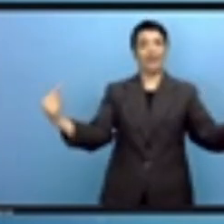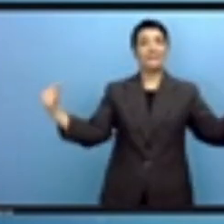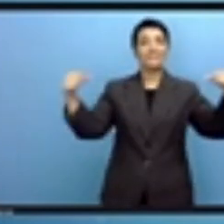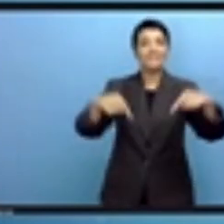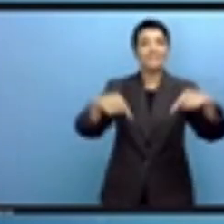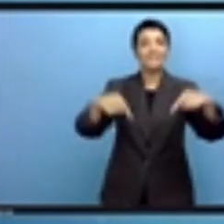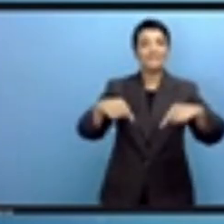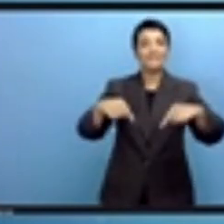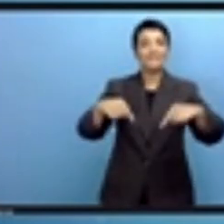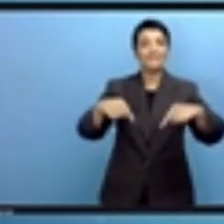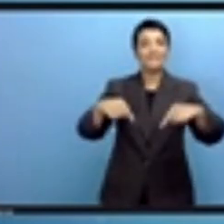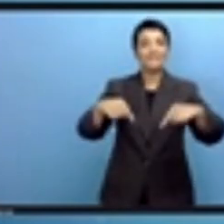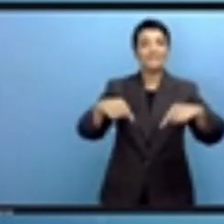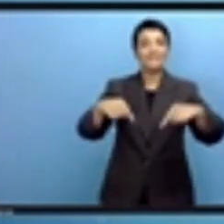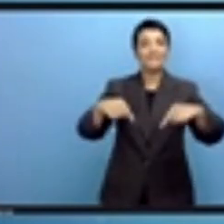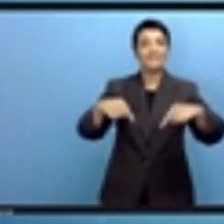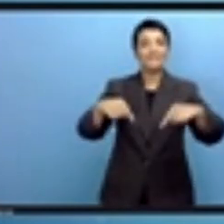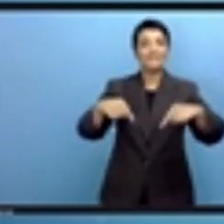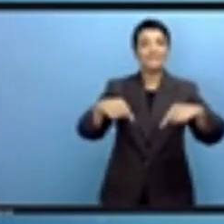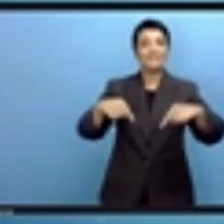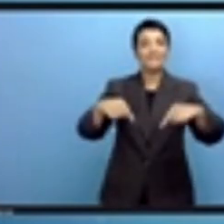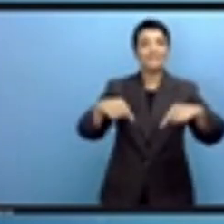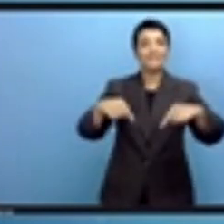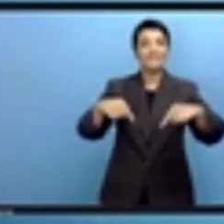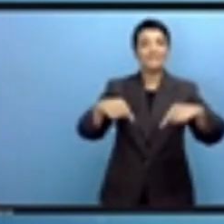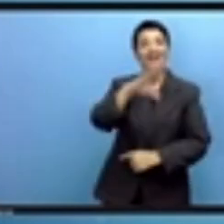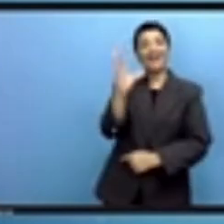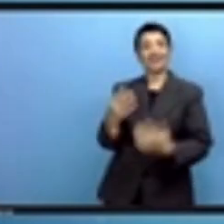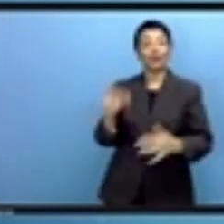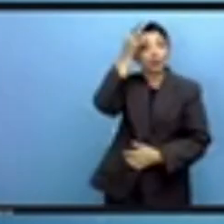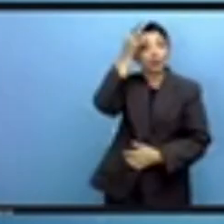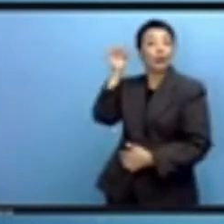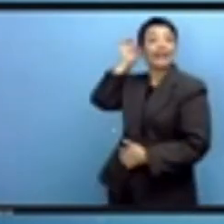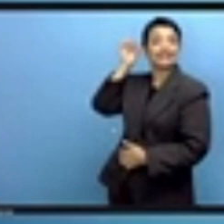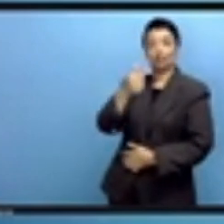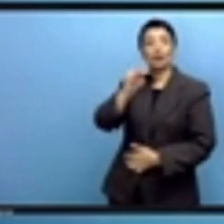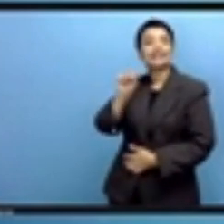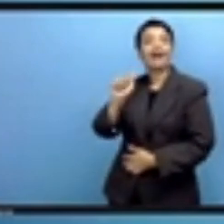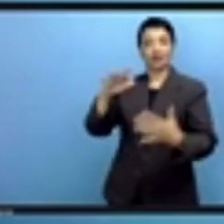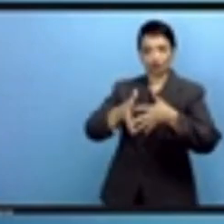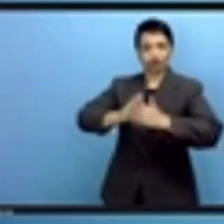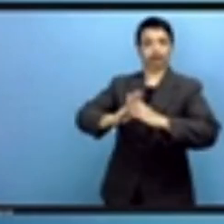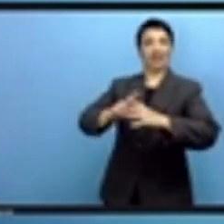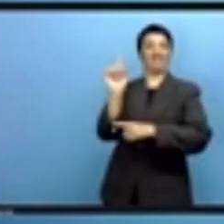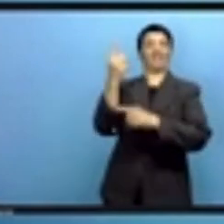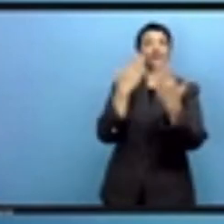大陆举行。突尼斯是所有一切的开始，